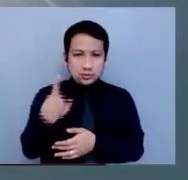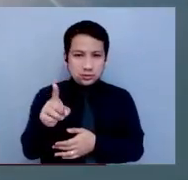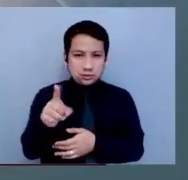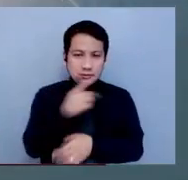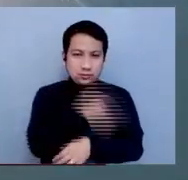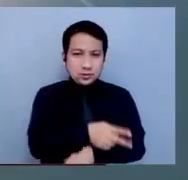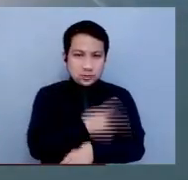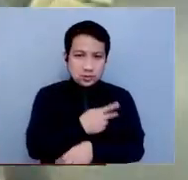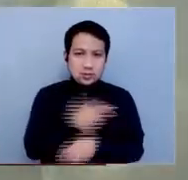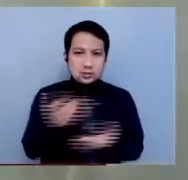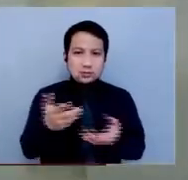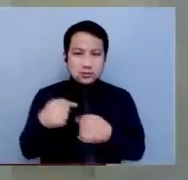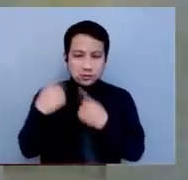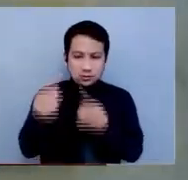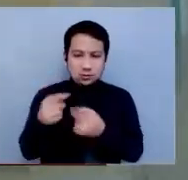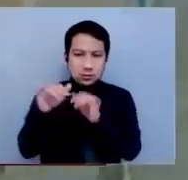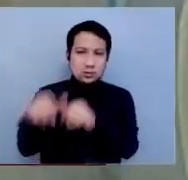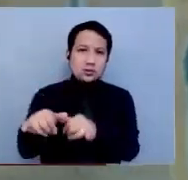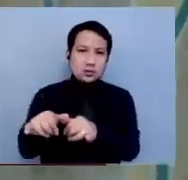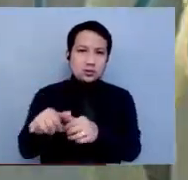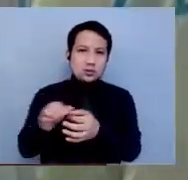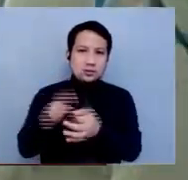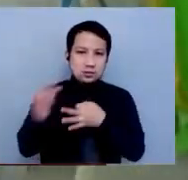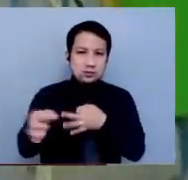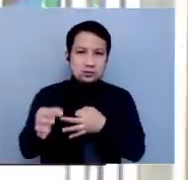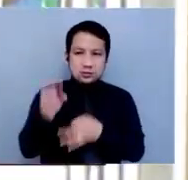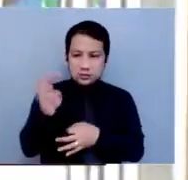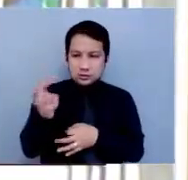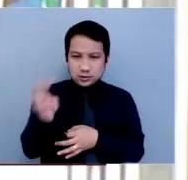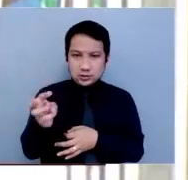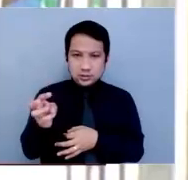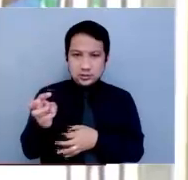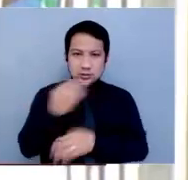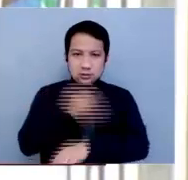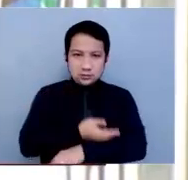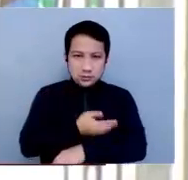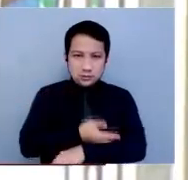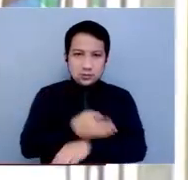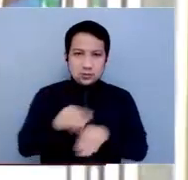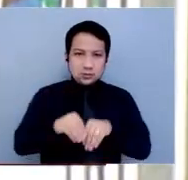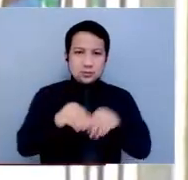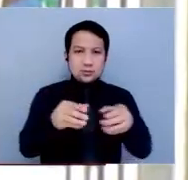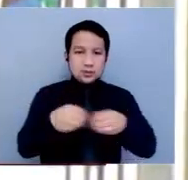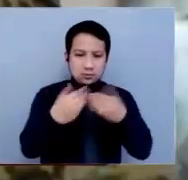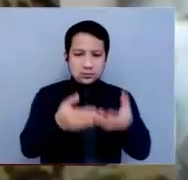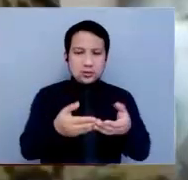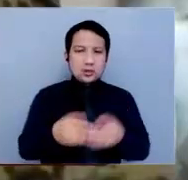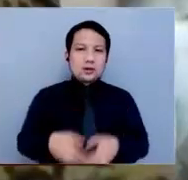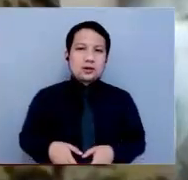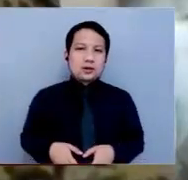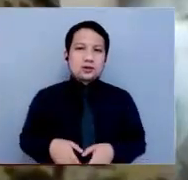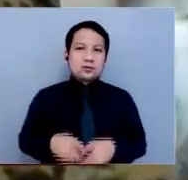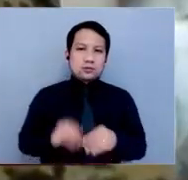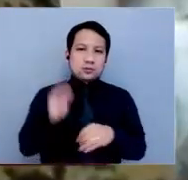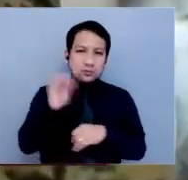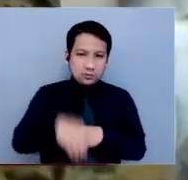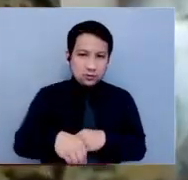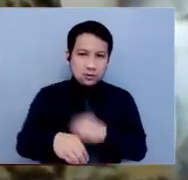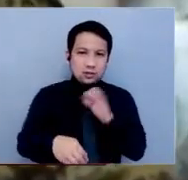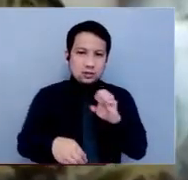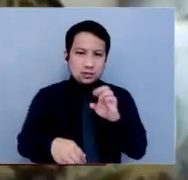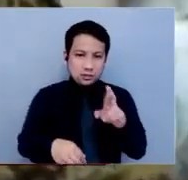COVID-19 patients na naka-admit, lagpas sa 60 COVID beds na inilaan nila. Nag-overflow na ang aming